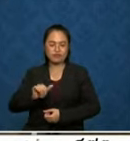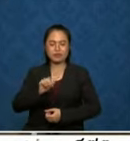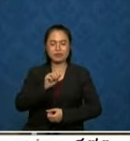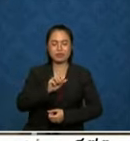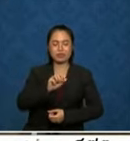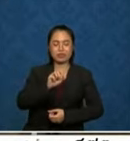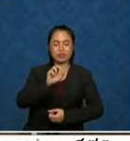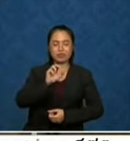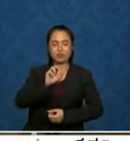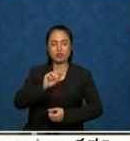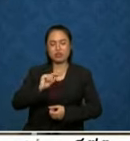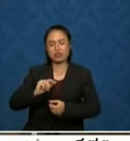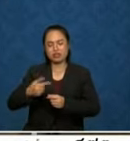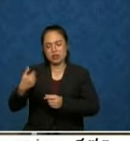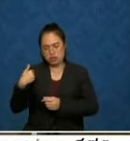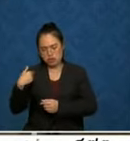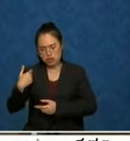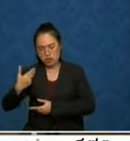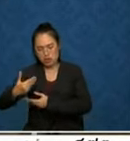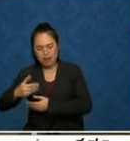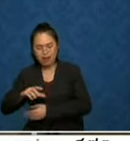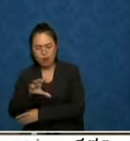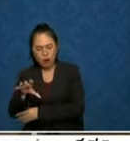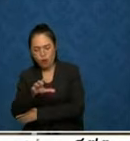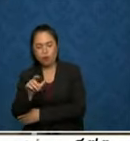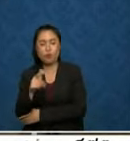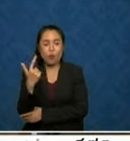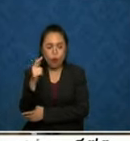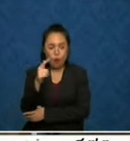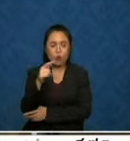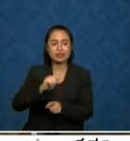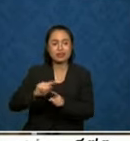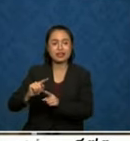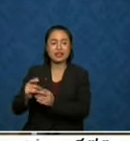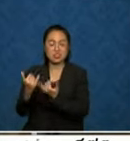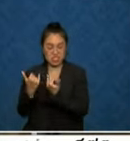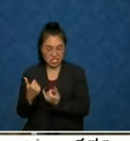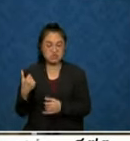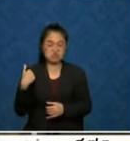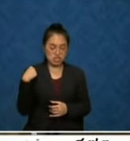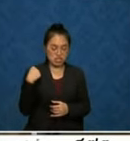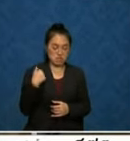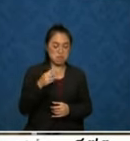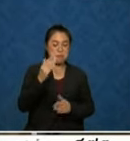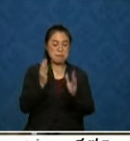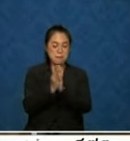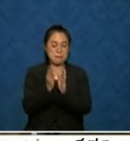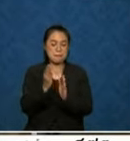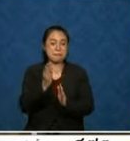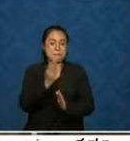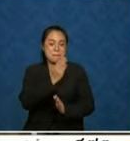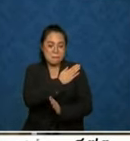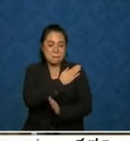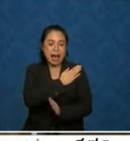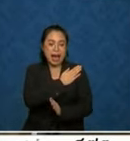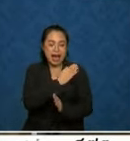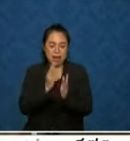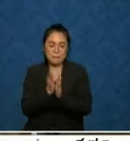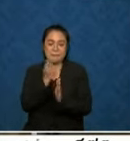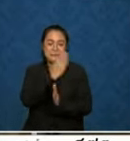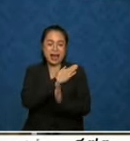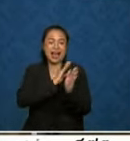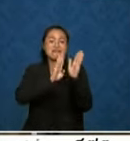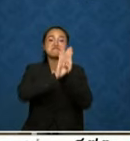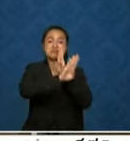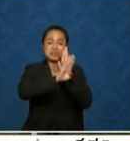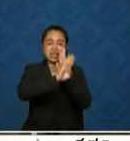พ่อเบียร์อีกมากมายและสุดท้ายเข้าไปถึงในวัดแล้วครับแครอทโกงวัดในภาคอีสาน